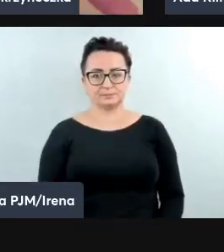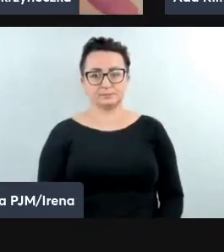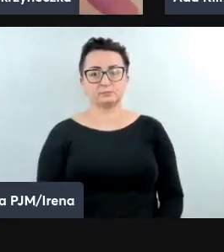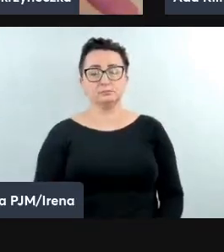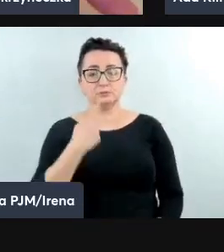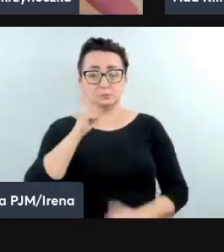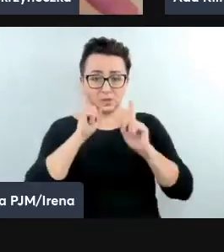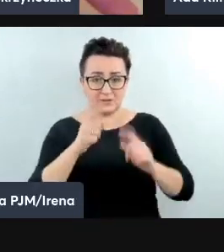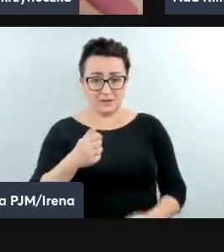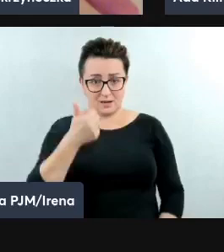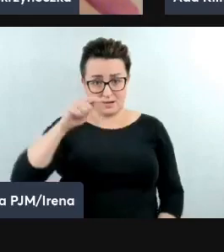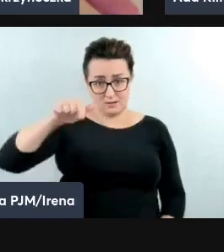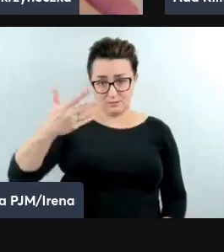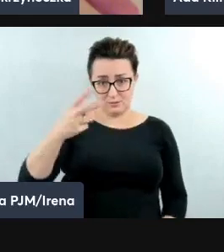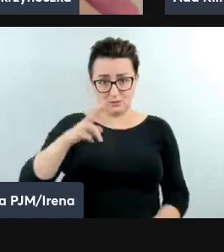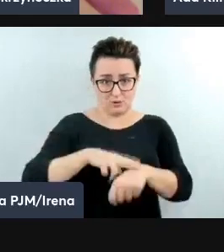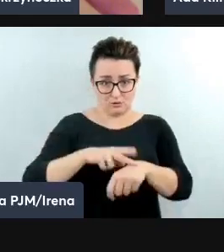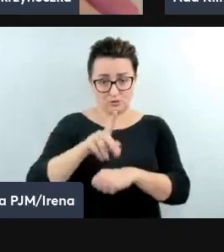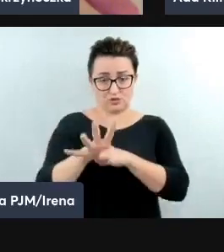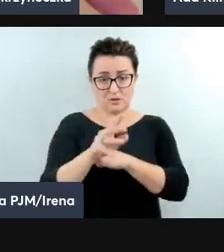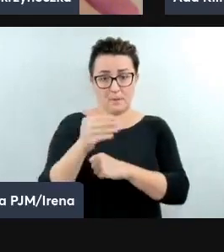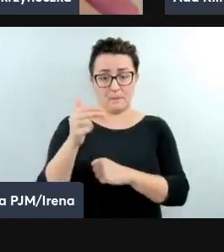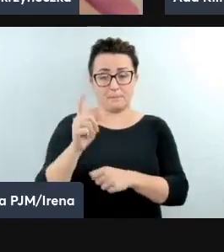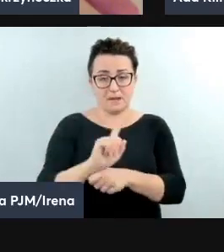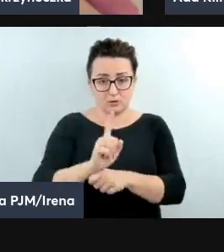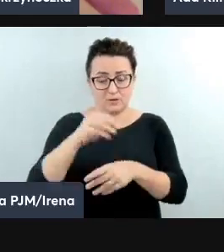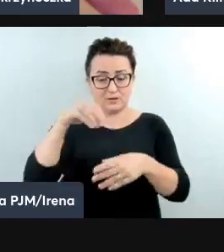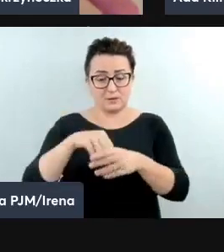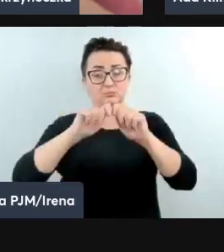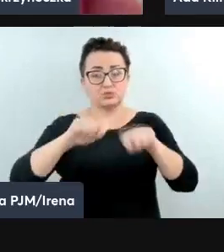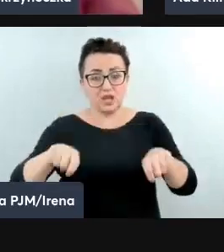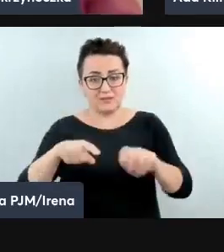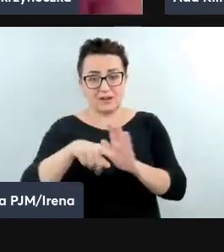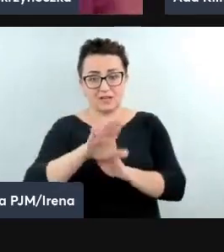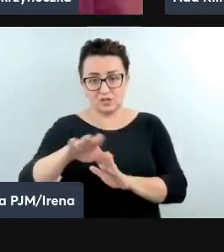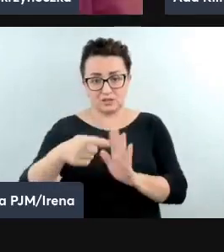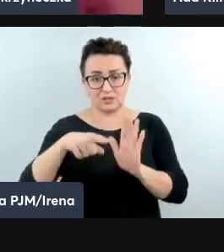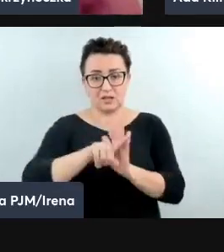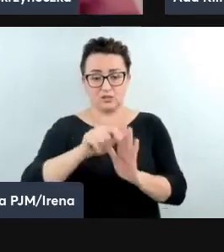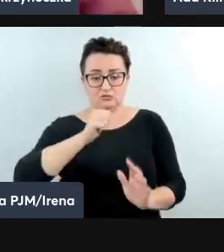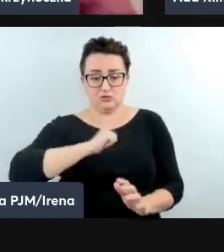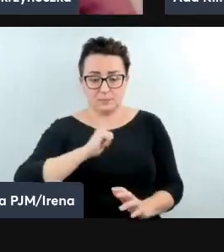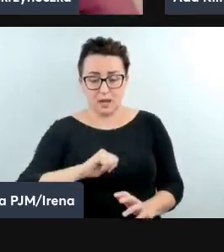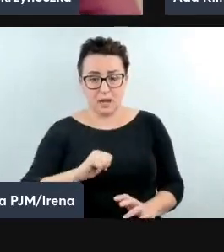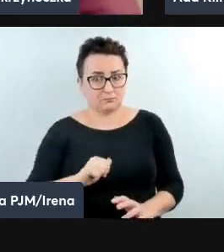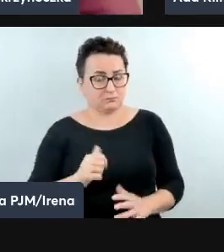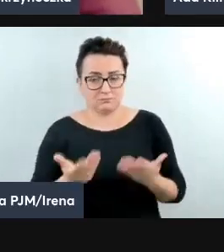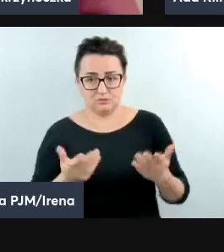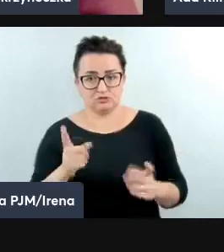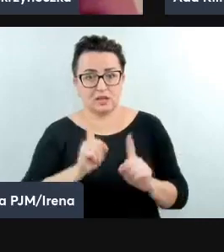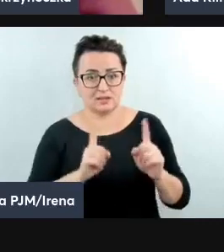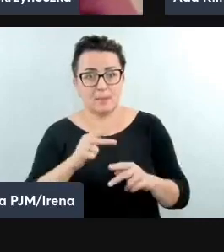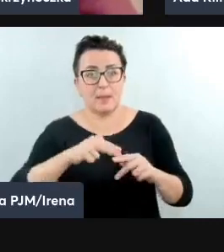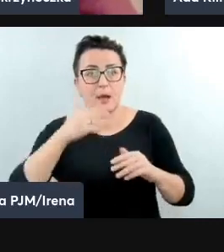tym przerwę w środku jeszcze dla tych dzieci i dla siebie, to naprawdę ledwo często już na koniec jestem zsapana, żeby jeszcze im